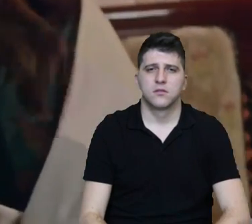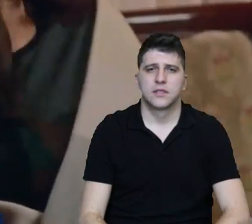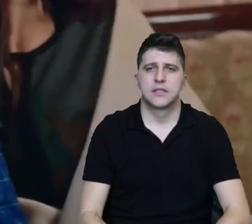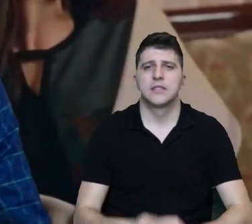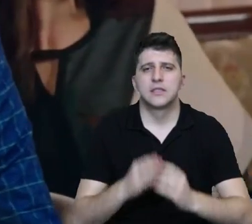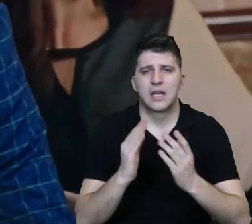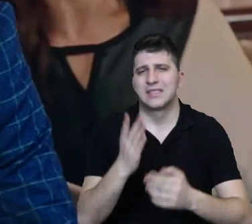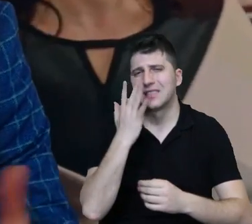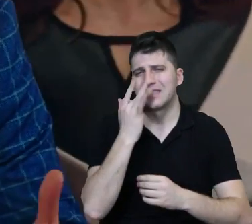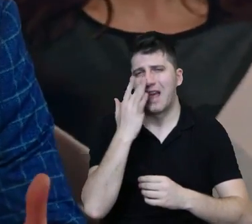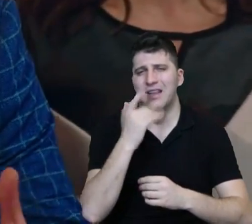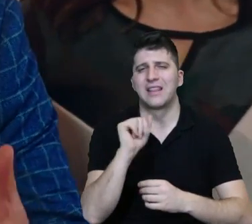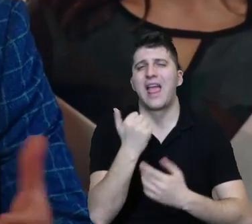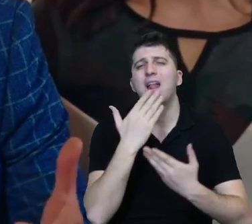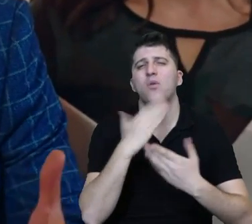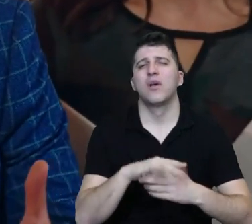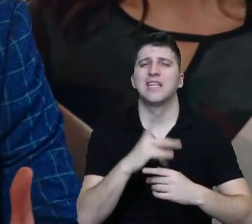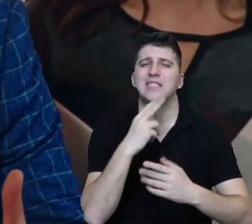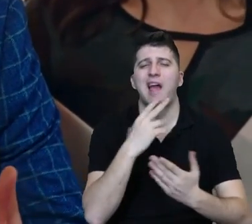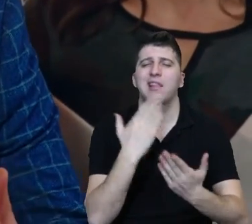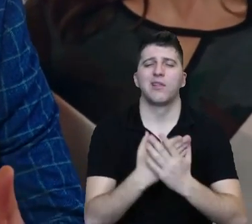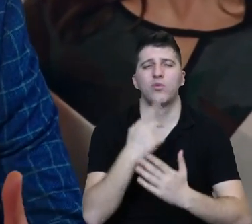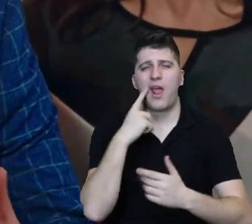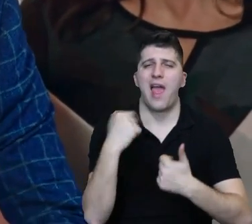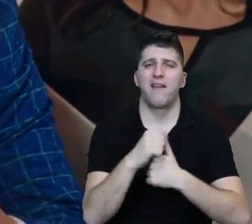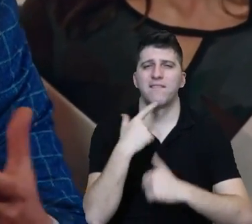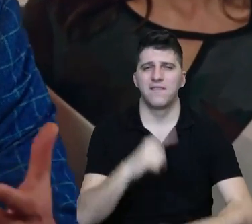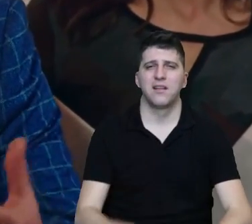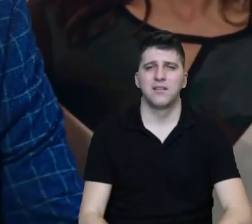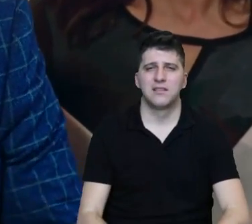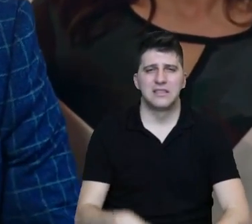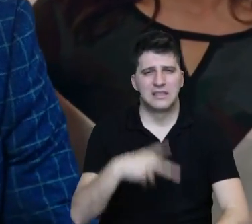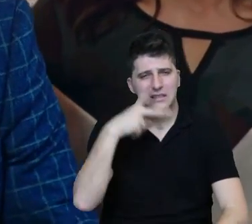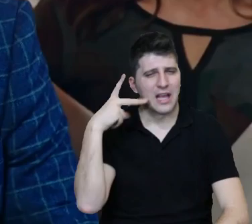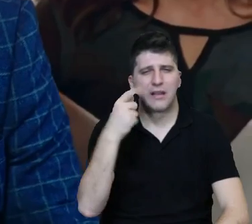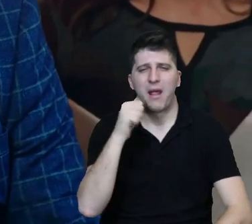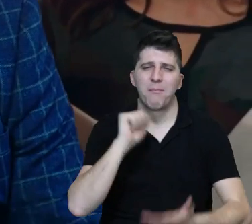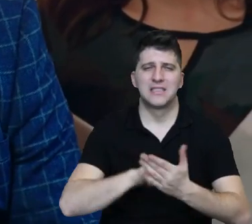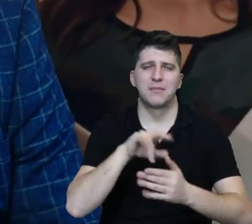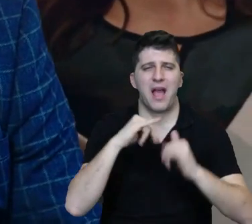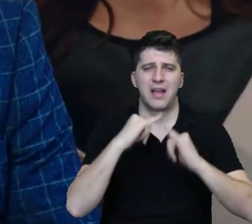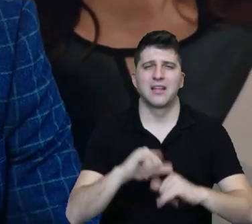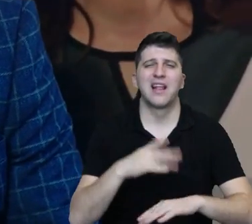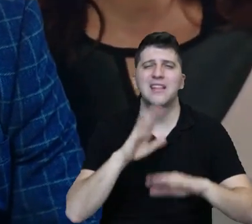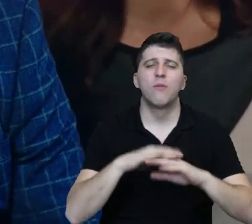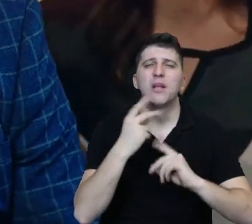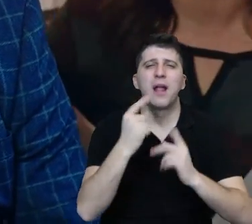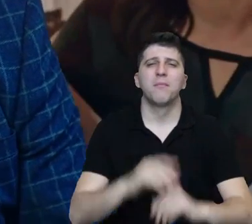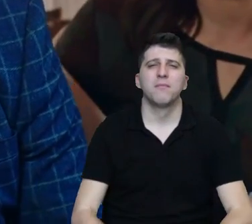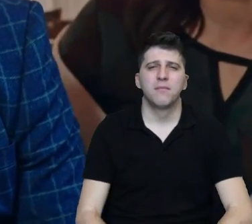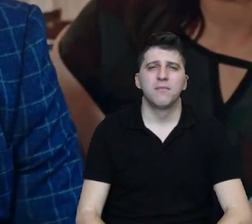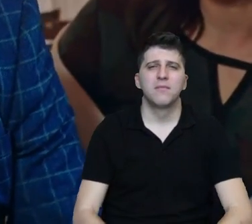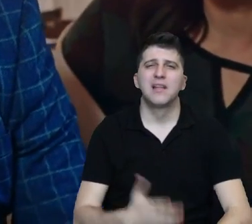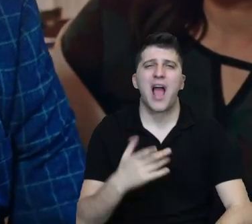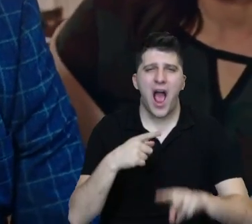Yani düzmece, değeri yok yani böyle kağıt üstünde. Hani böyle sahte para basmak gibi yani. Ne yapıyorsun İbrahim? He?